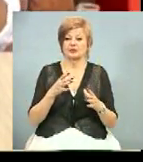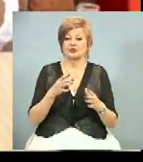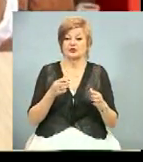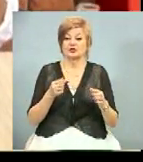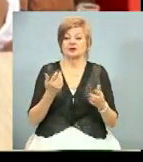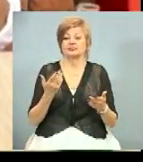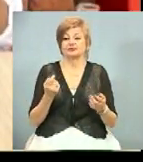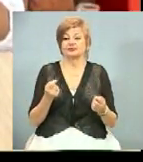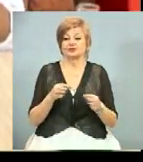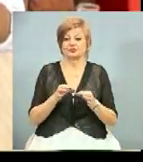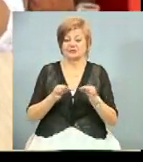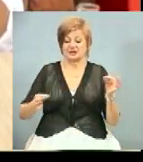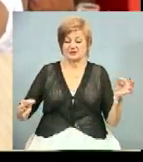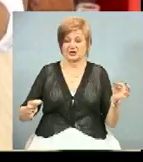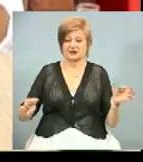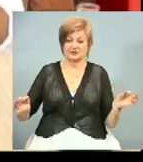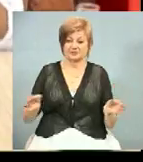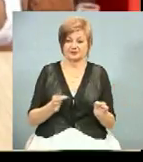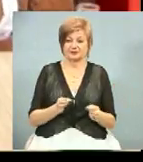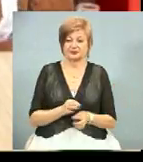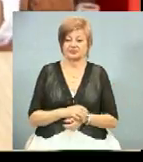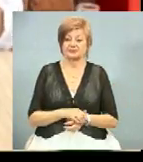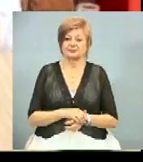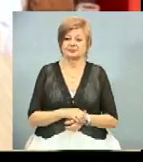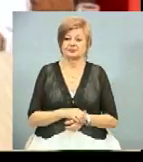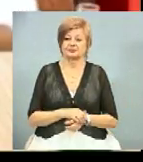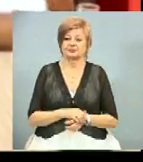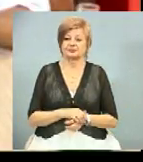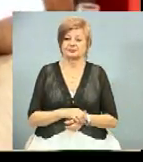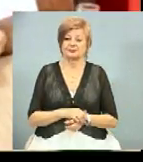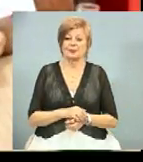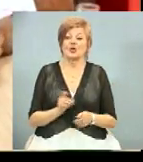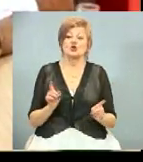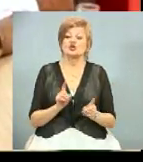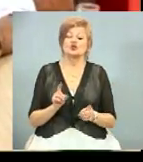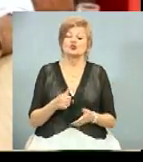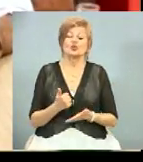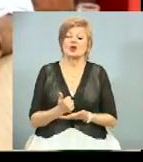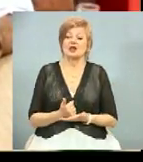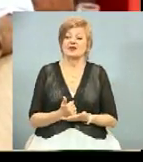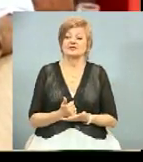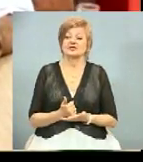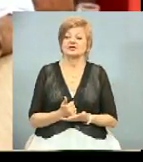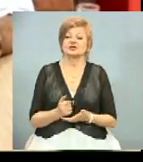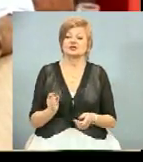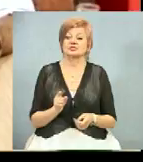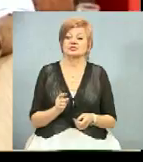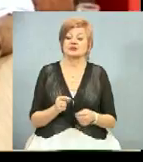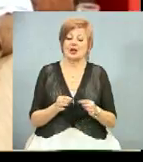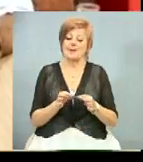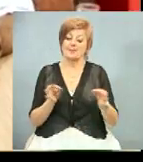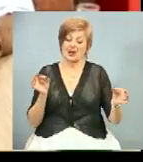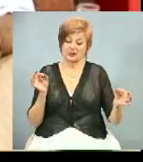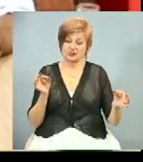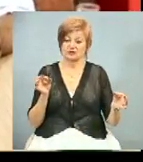співпадав із ось цим шампуром таким, який у мене є. Тому що найголовніше взагалі в шашлику? Це